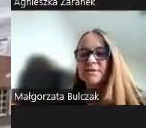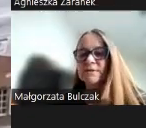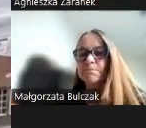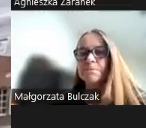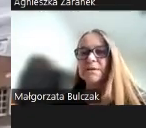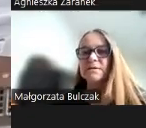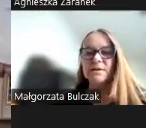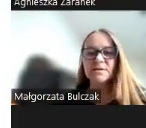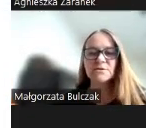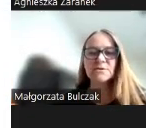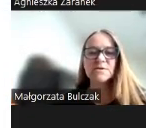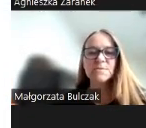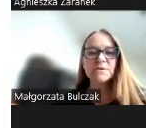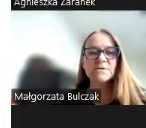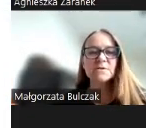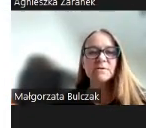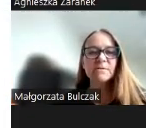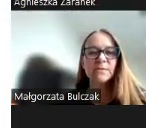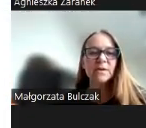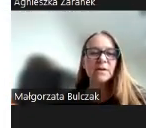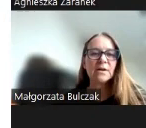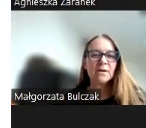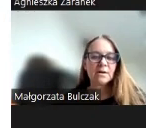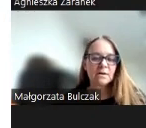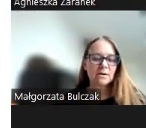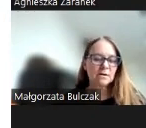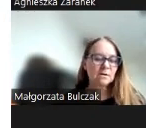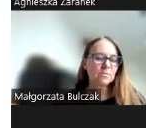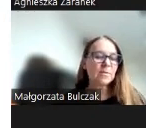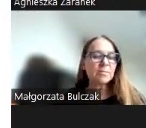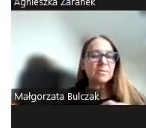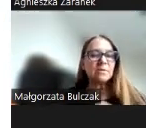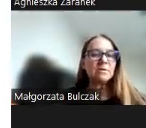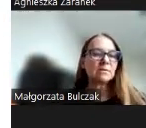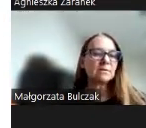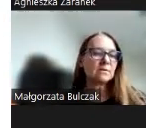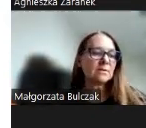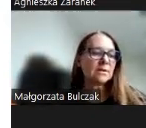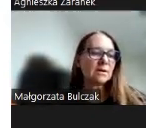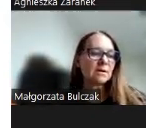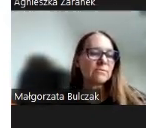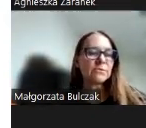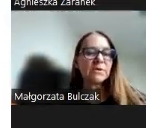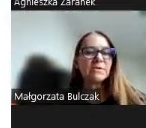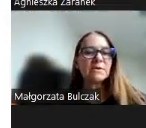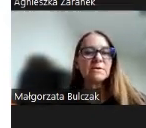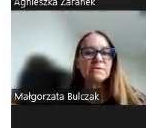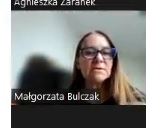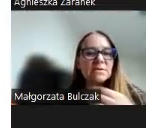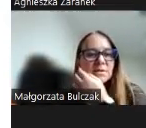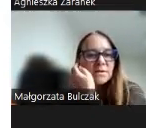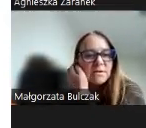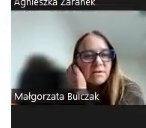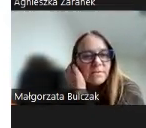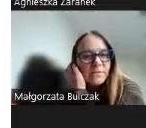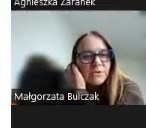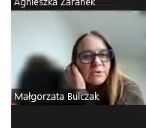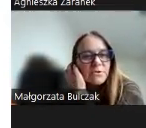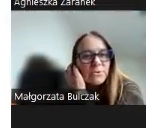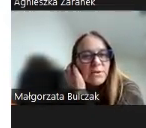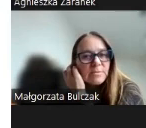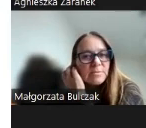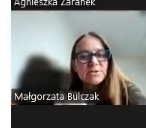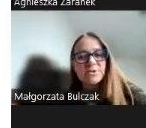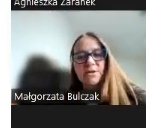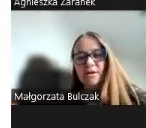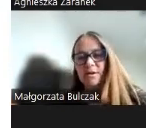w Gdańskim Teatrze Szekspirowskim. Mam ich na fotografiach, ich wizytę, kiedy